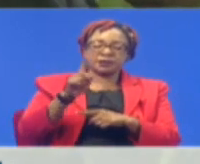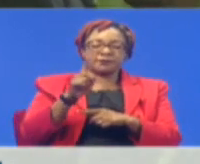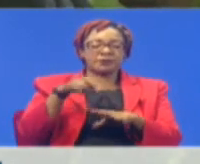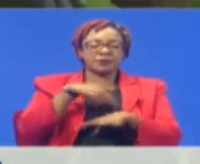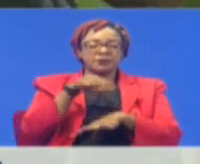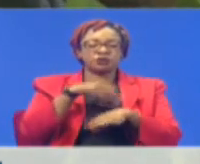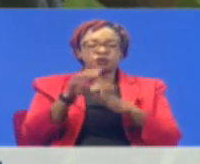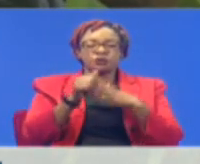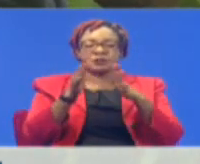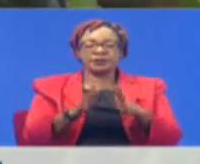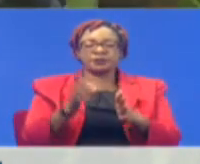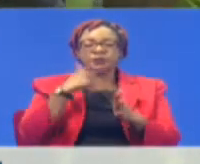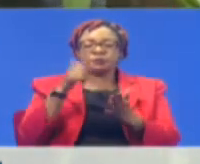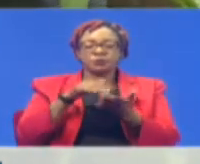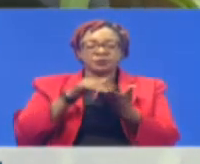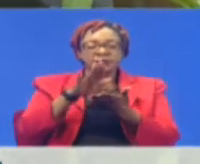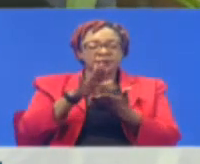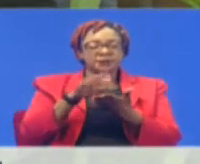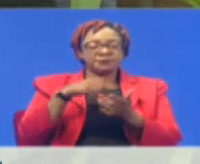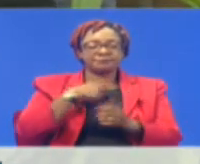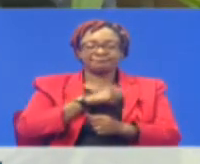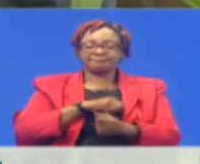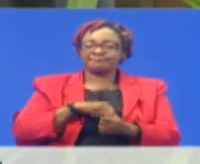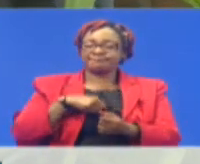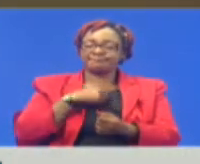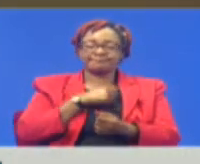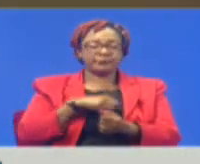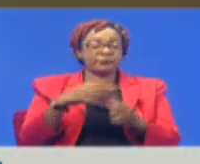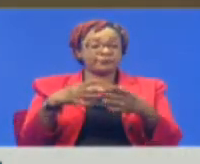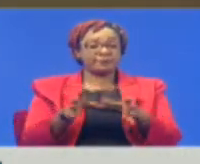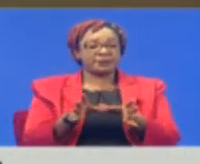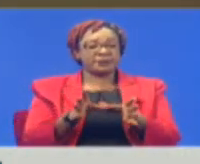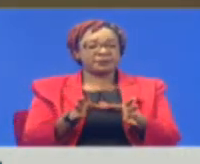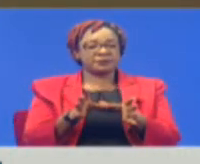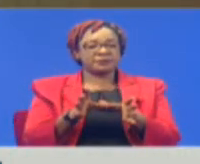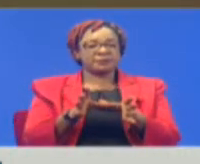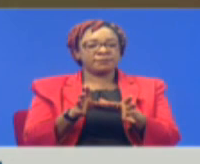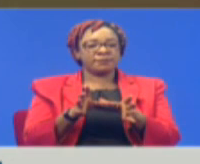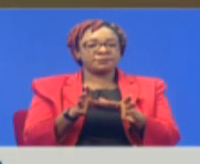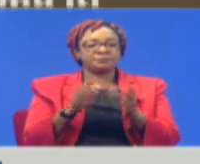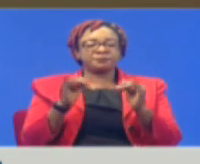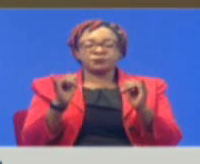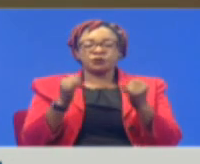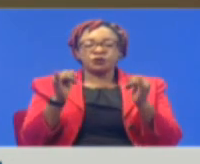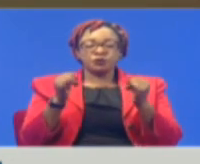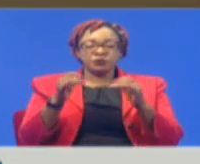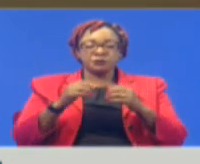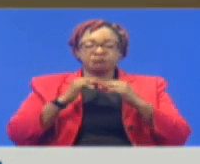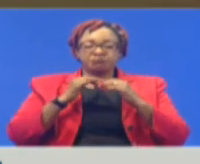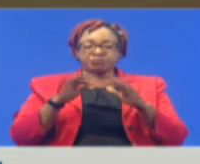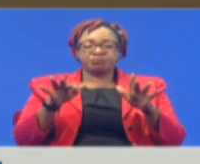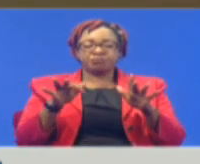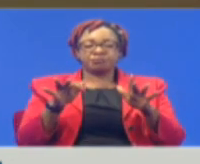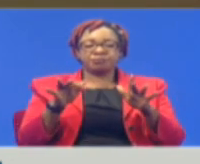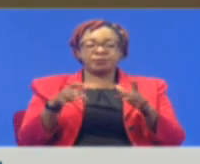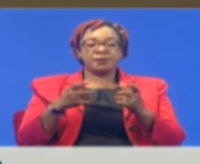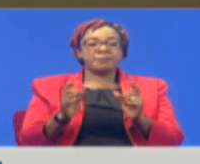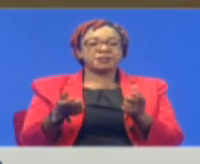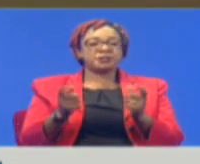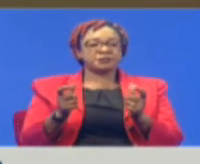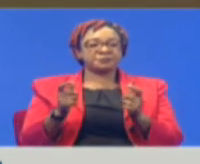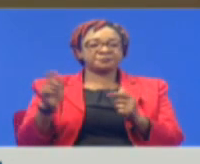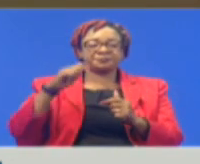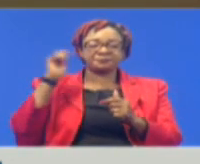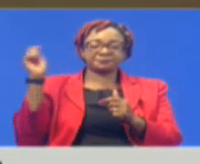waliotuma rambirambi zao kwa familia ya mwenda zake. Katika taarifa iliyotumwa kwa vyombo vya habari, Rais Kenyatta